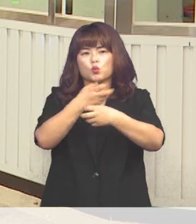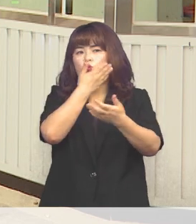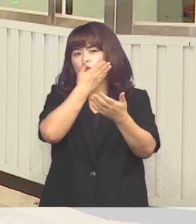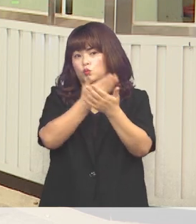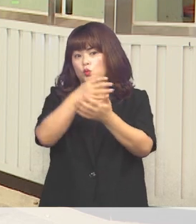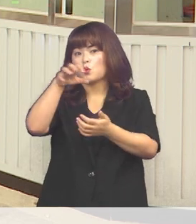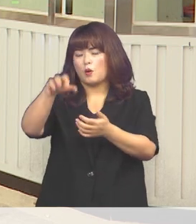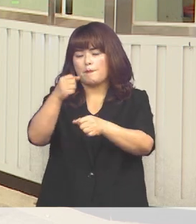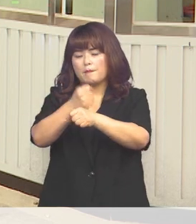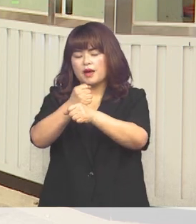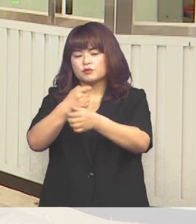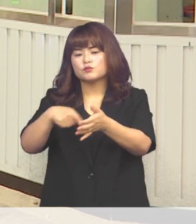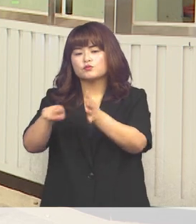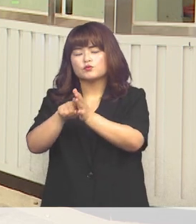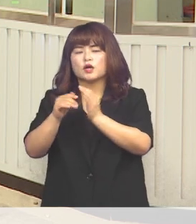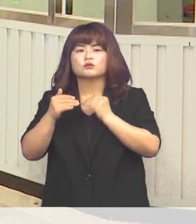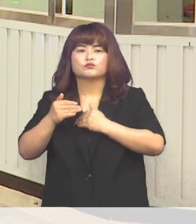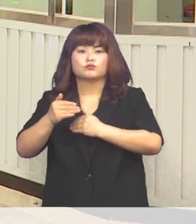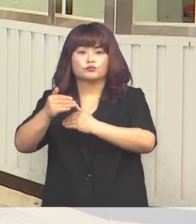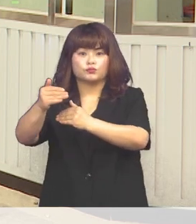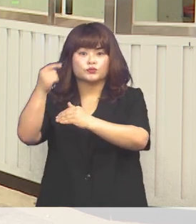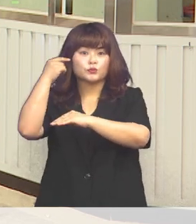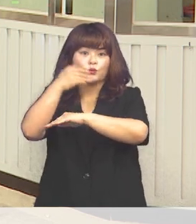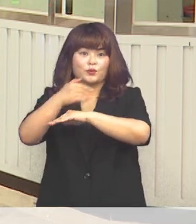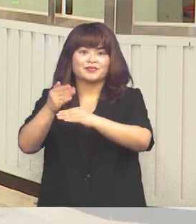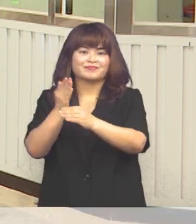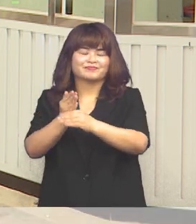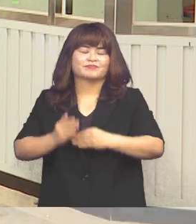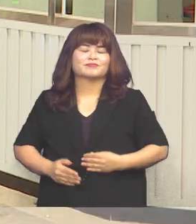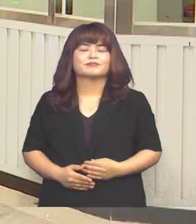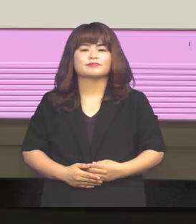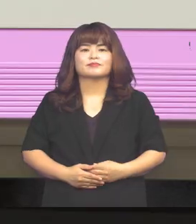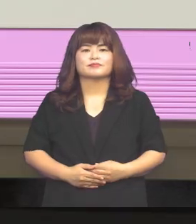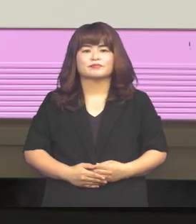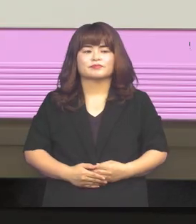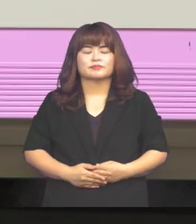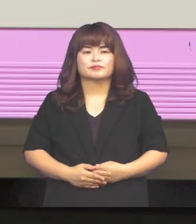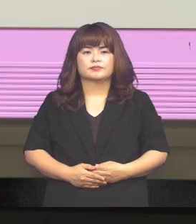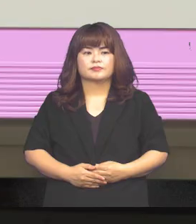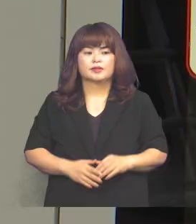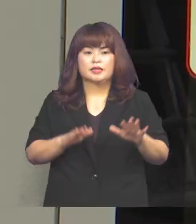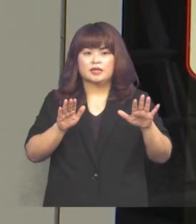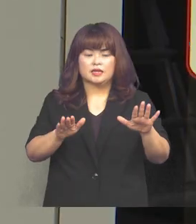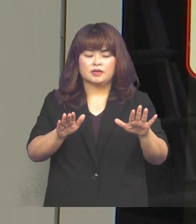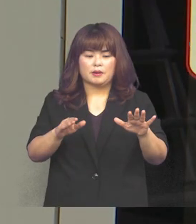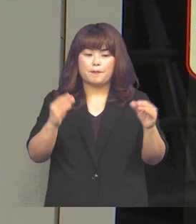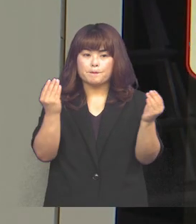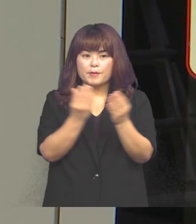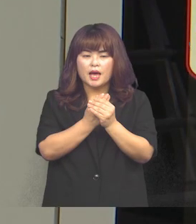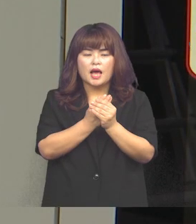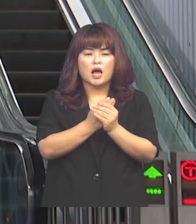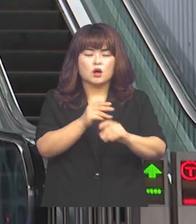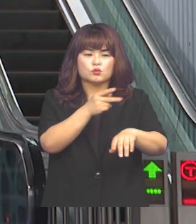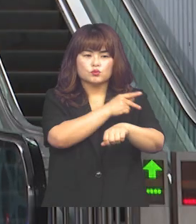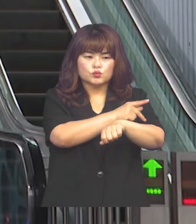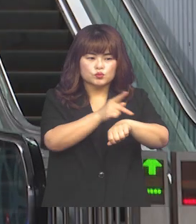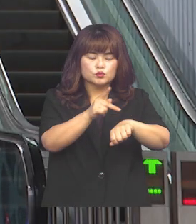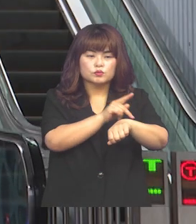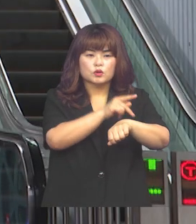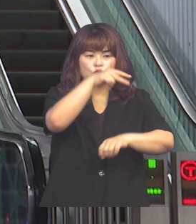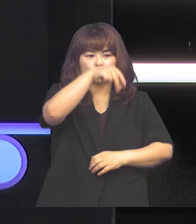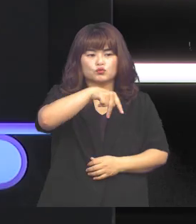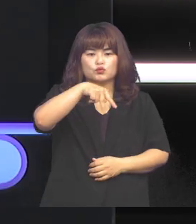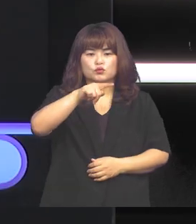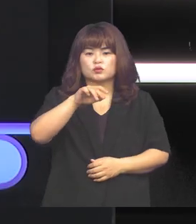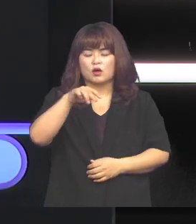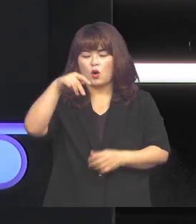허브 지역으로 만들기 위한 많은 준비를 할 계획입니다. 한편 이번에 완전히 개통된 수서